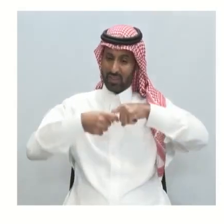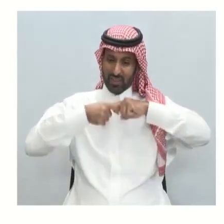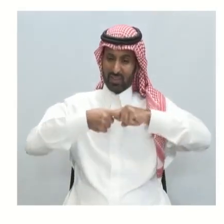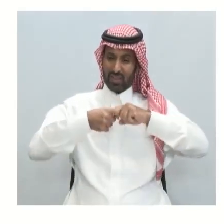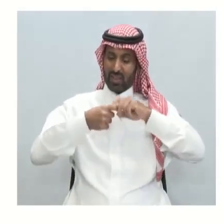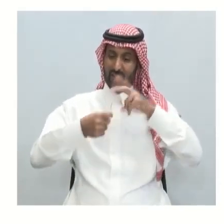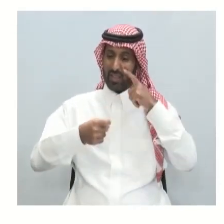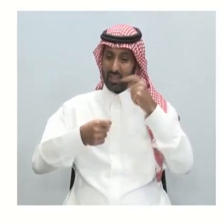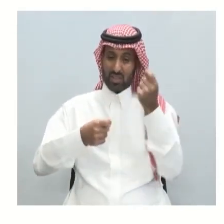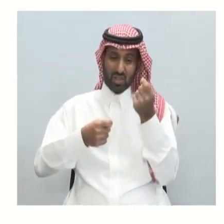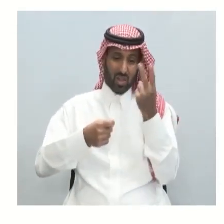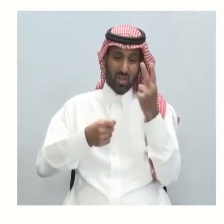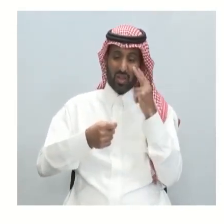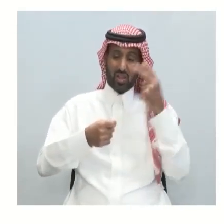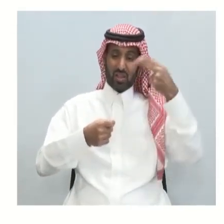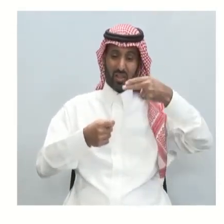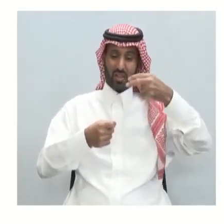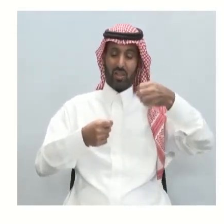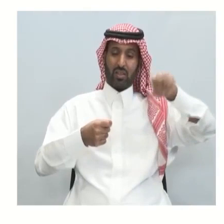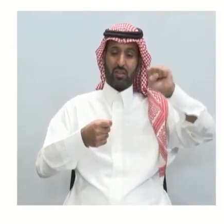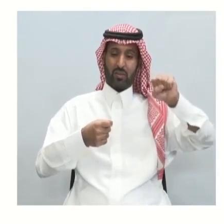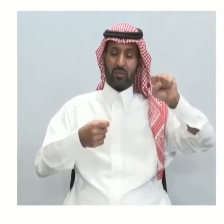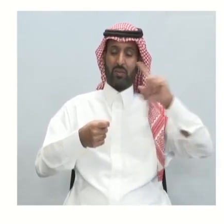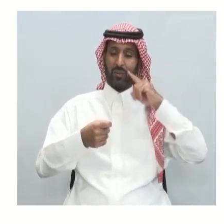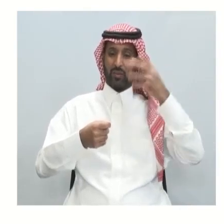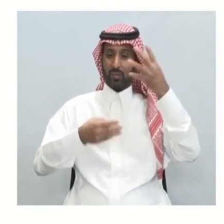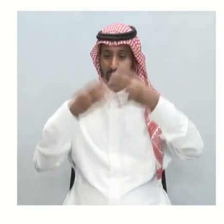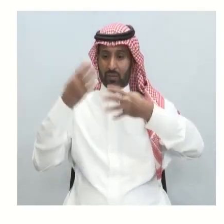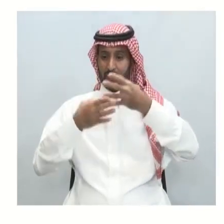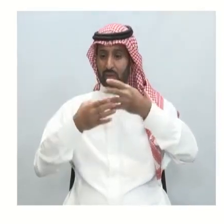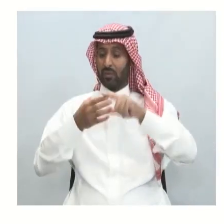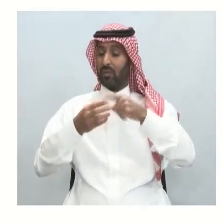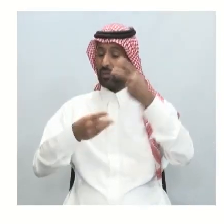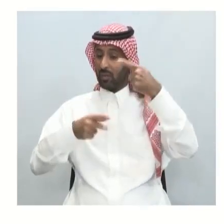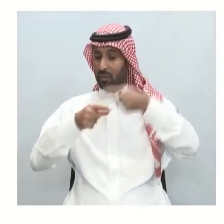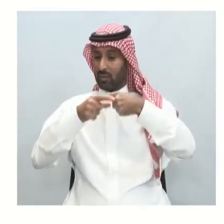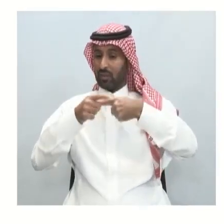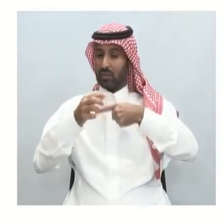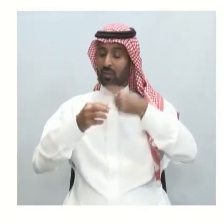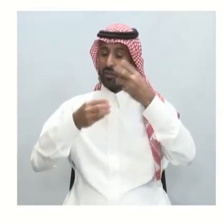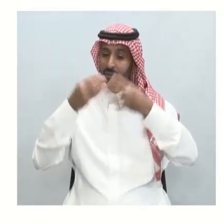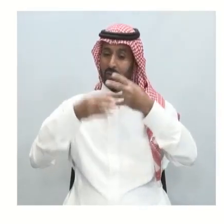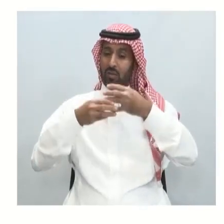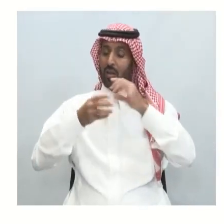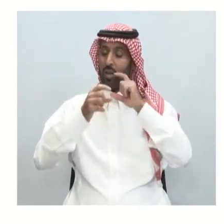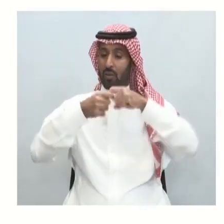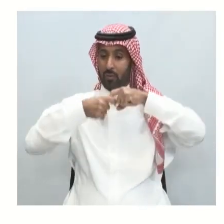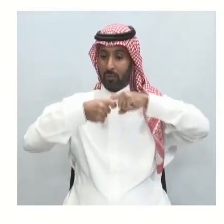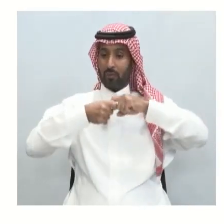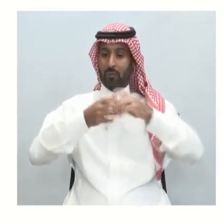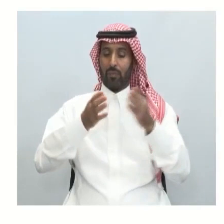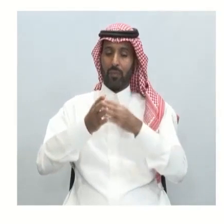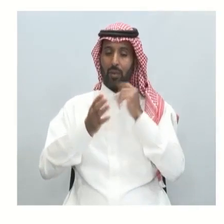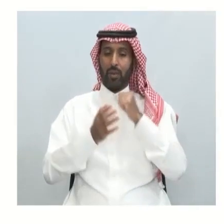بين ازواج الذرات الاتش والاس غالبا تساهميه الاتش الهيدروجين والكربون غالبا